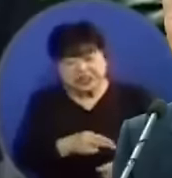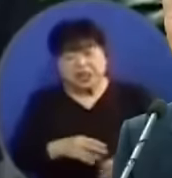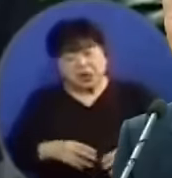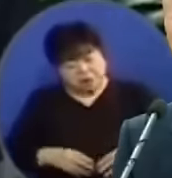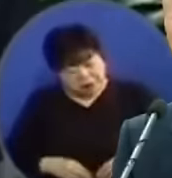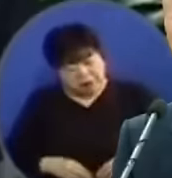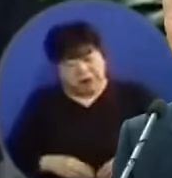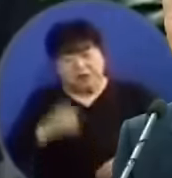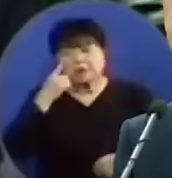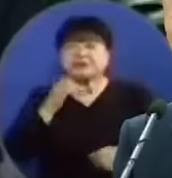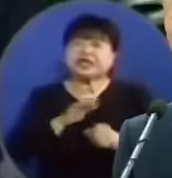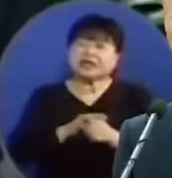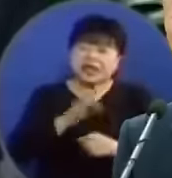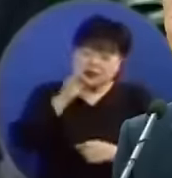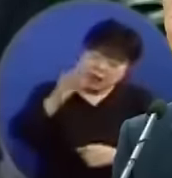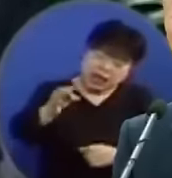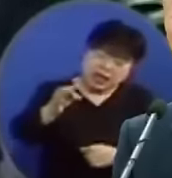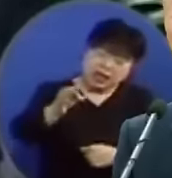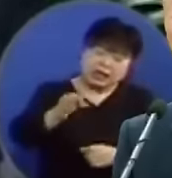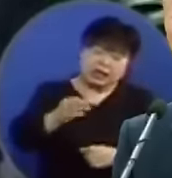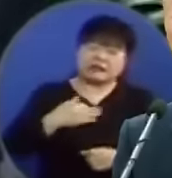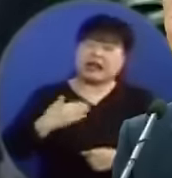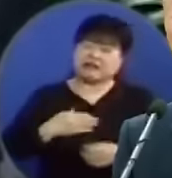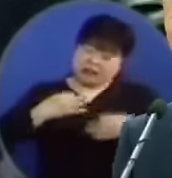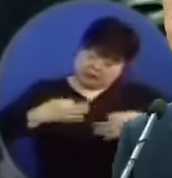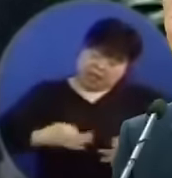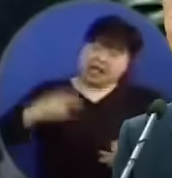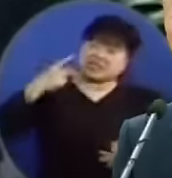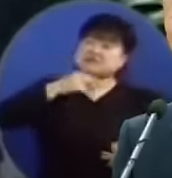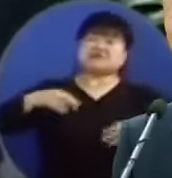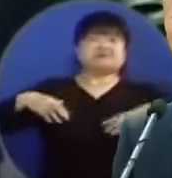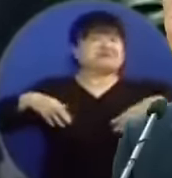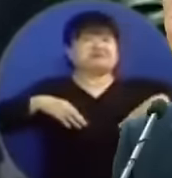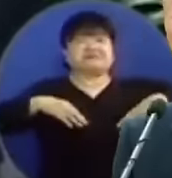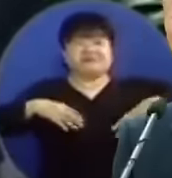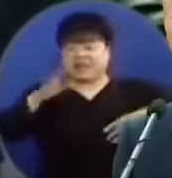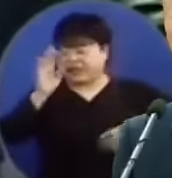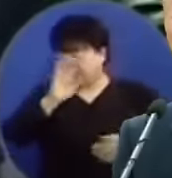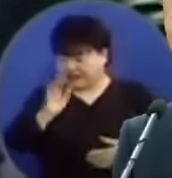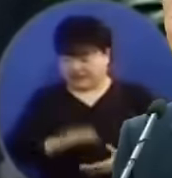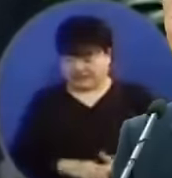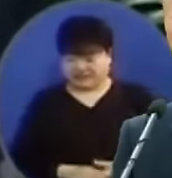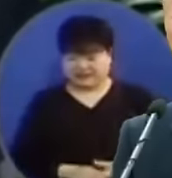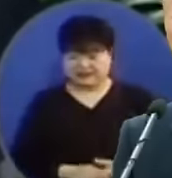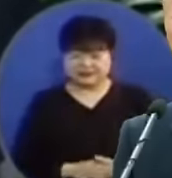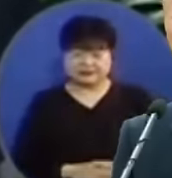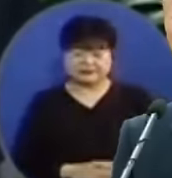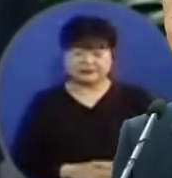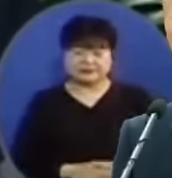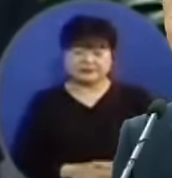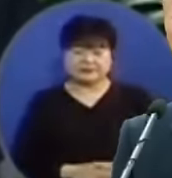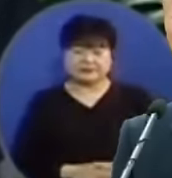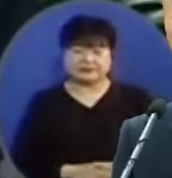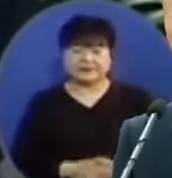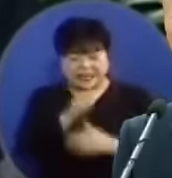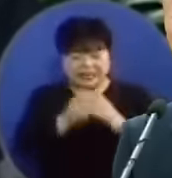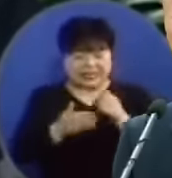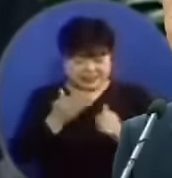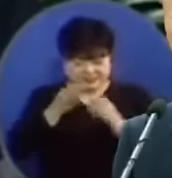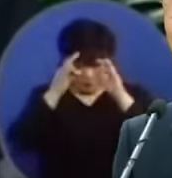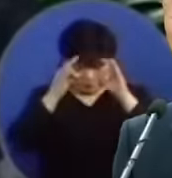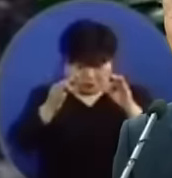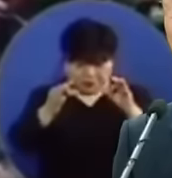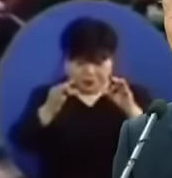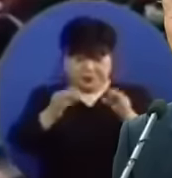배고프겠다, 슬프네, 그러면 나를 알아주는구나, 인정해주는구나, 마음의 위로를 느끼면 그렇게 끝장입니다. 하나님에게는